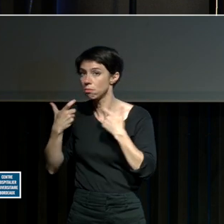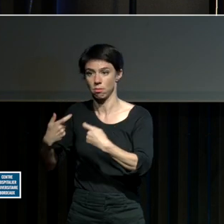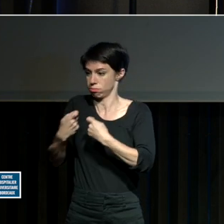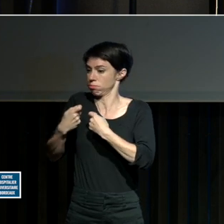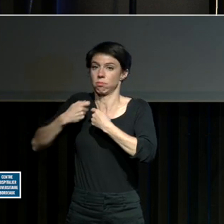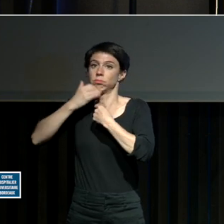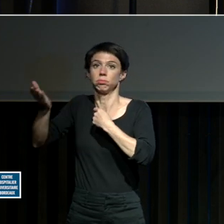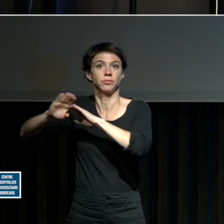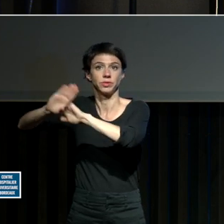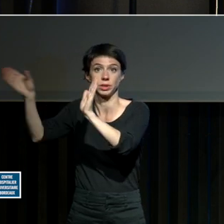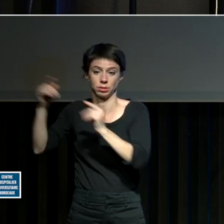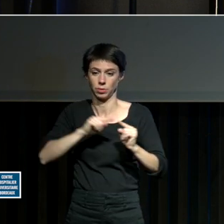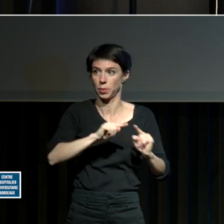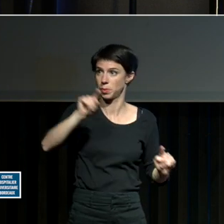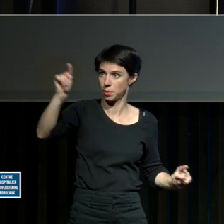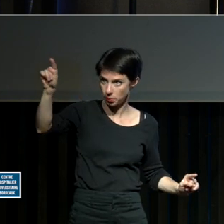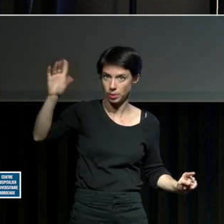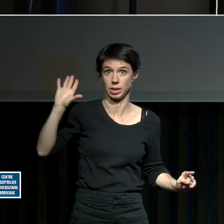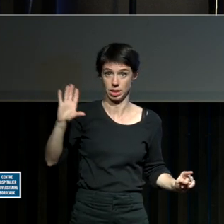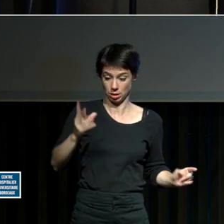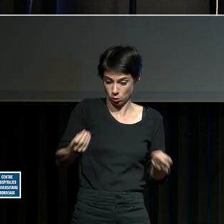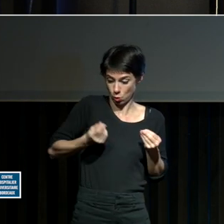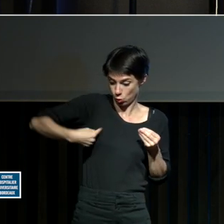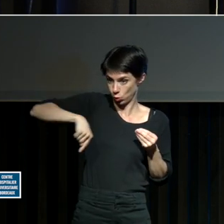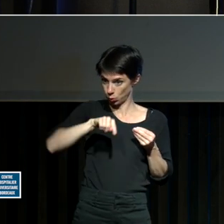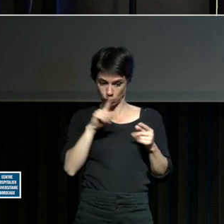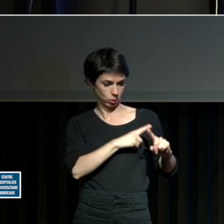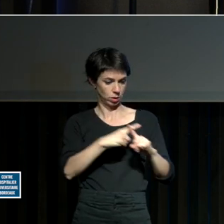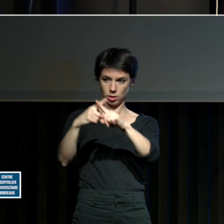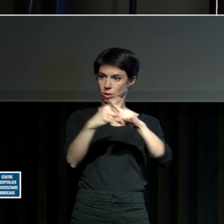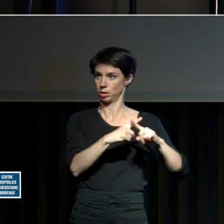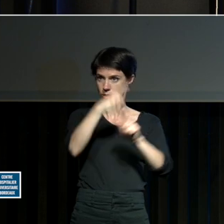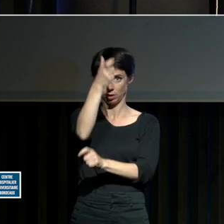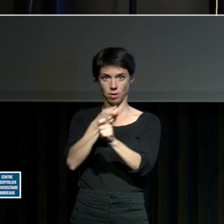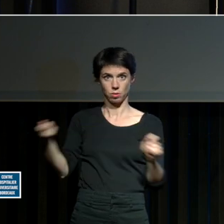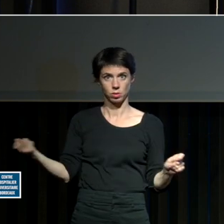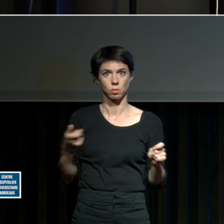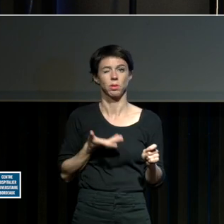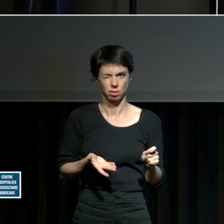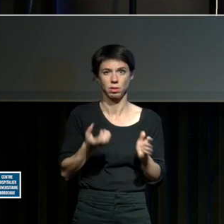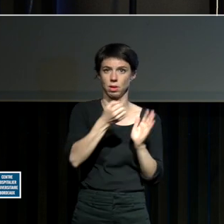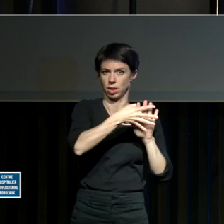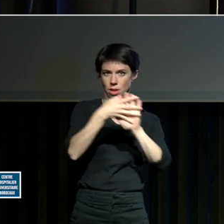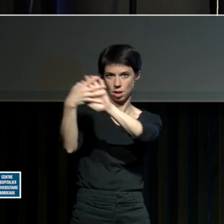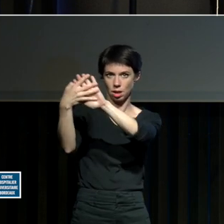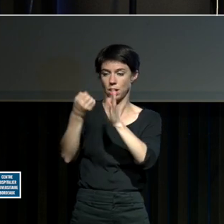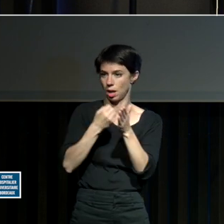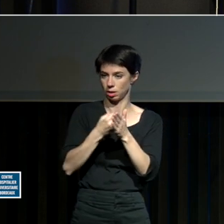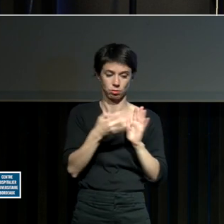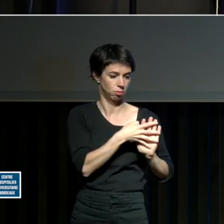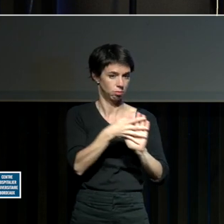de repères pour faire la distinction entre un usage qui serait normal, voire excessif, donc d'une véritable